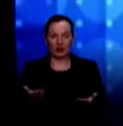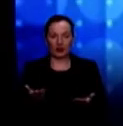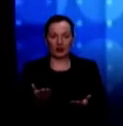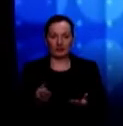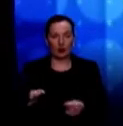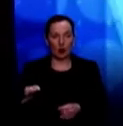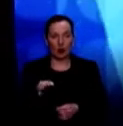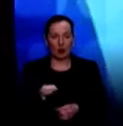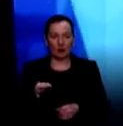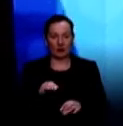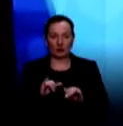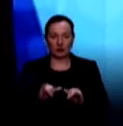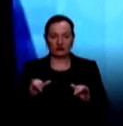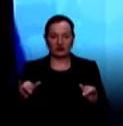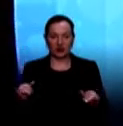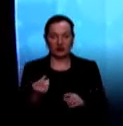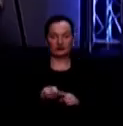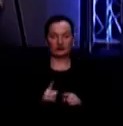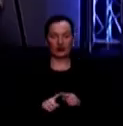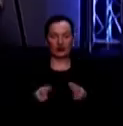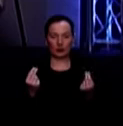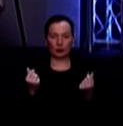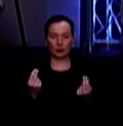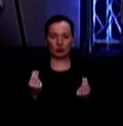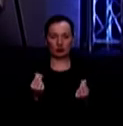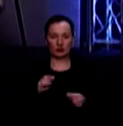ці кошти були фактично